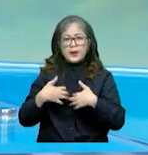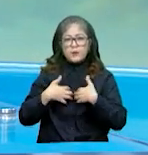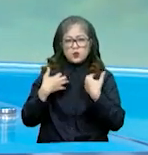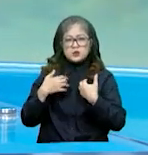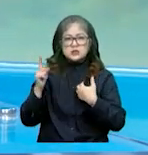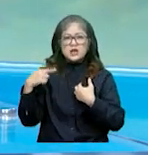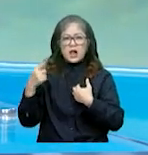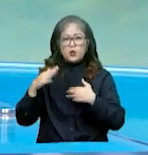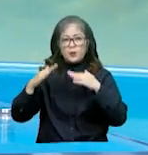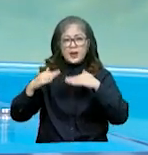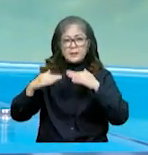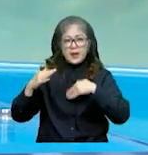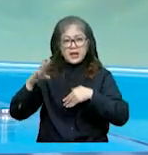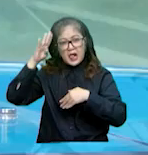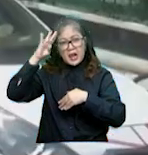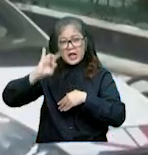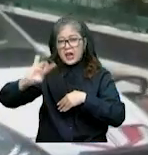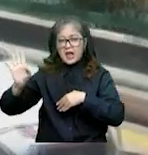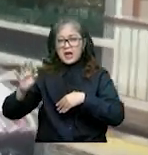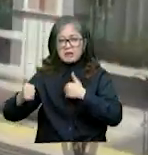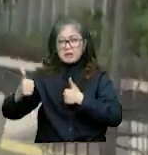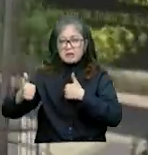dibanding-bandingkan dengan pria lain.